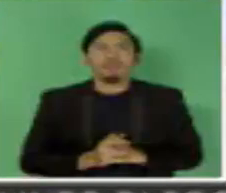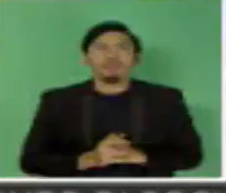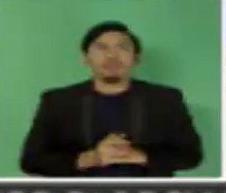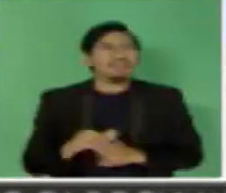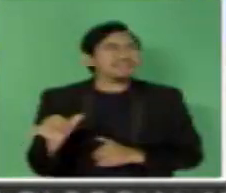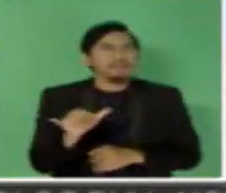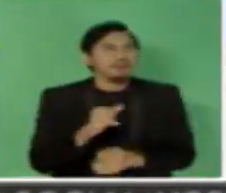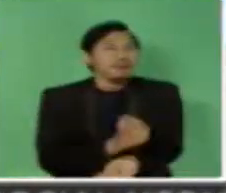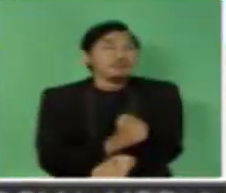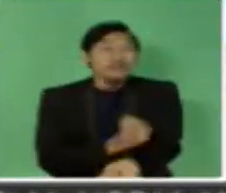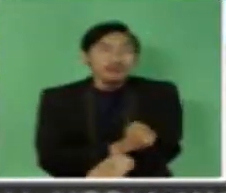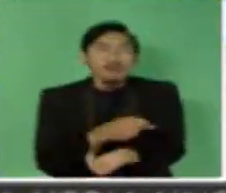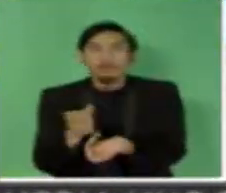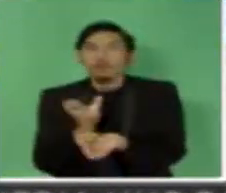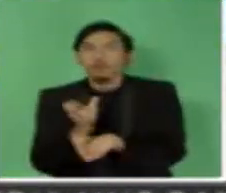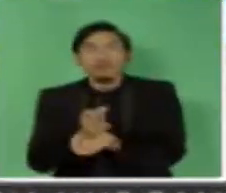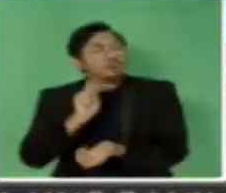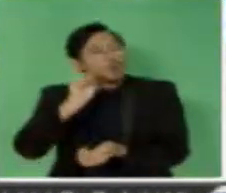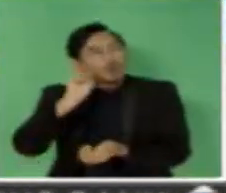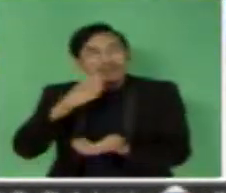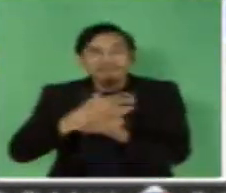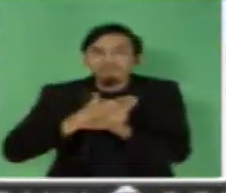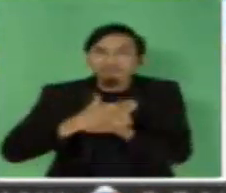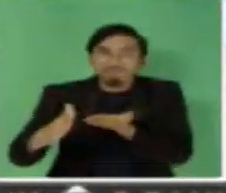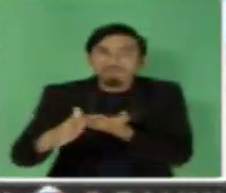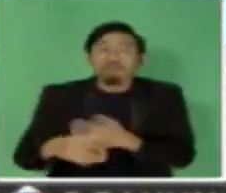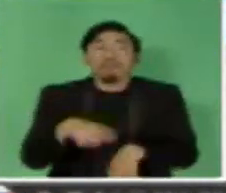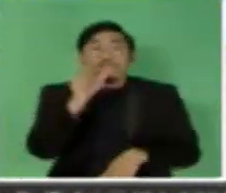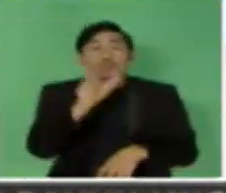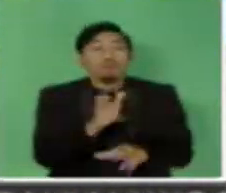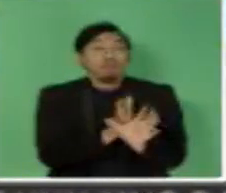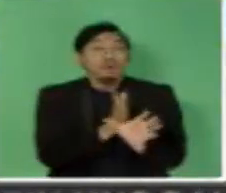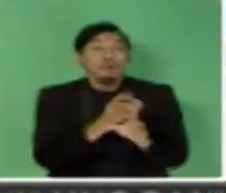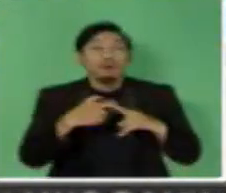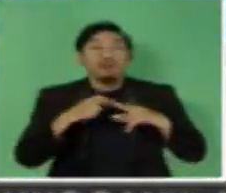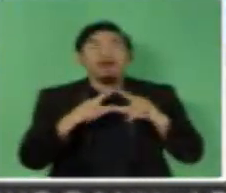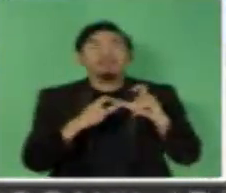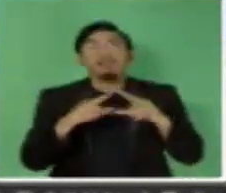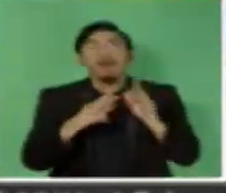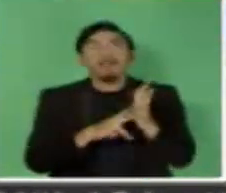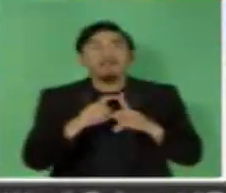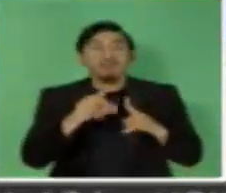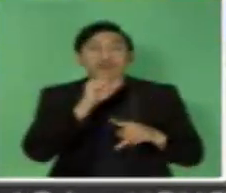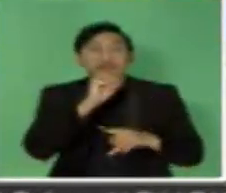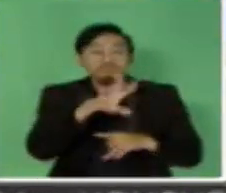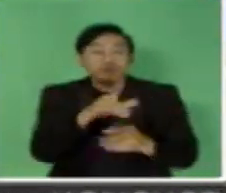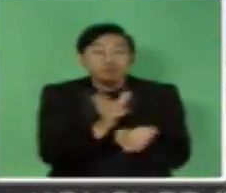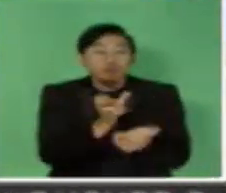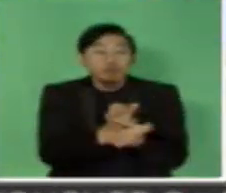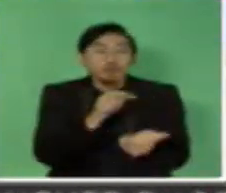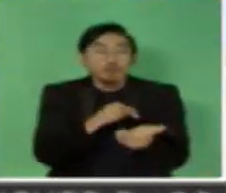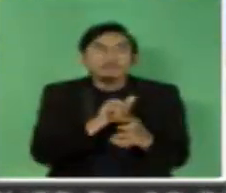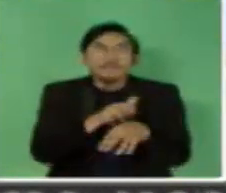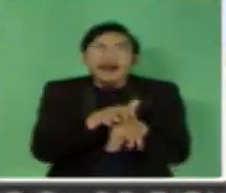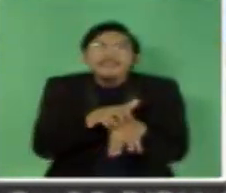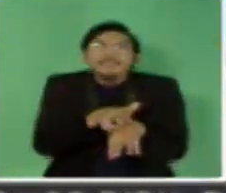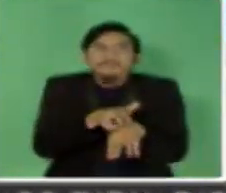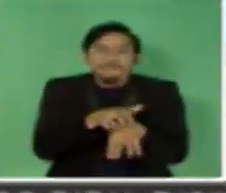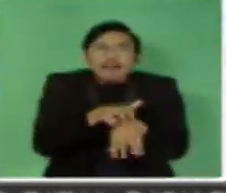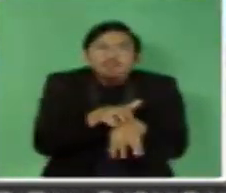Seperti halnya narkoba, judi juga sulit untuk diberantas. Psikolog Cassandra mengatakan judi sudah menjadi adiktif atau kecanduan